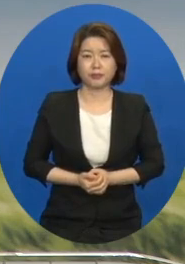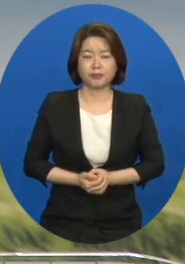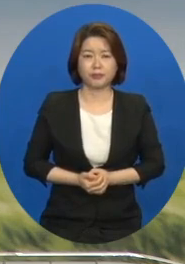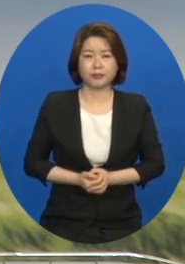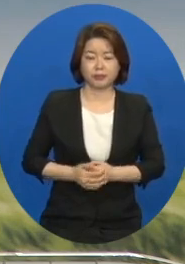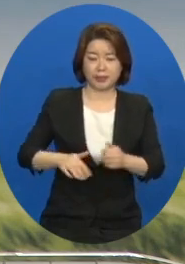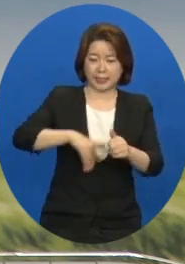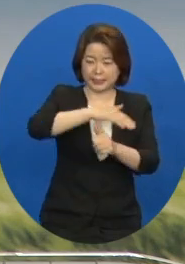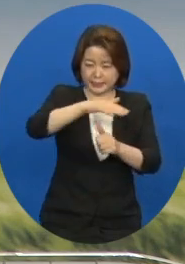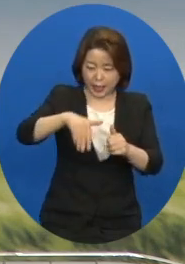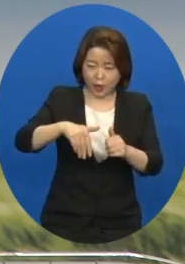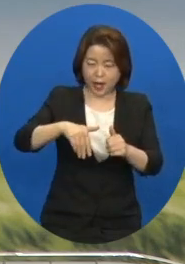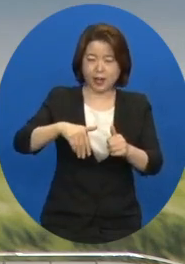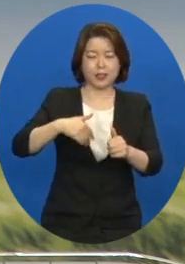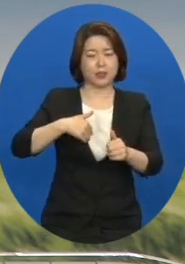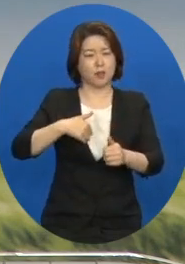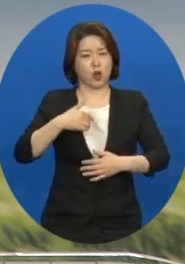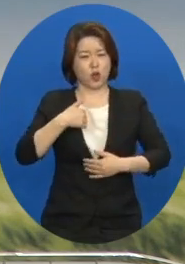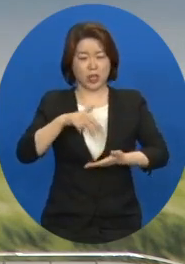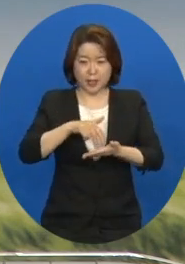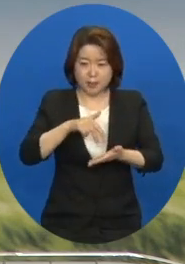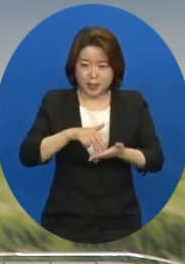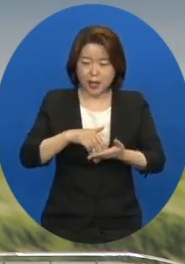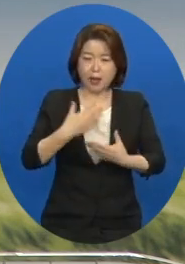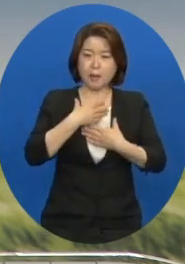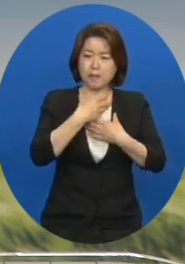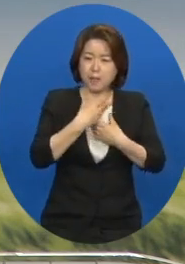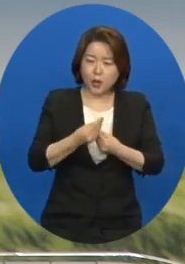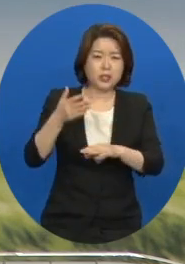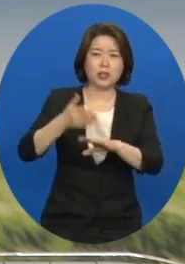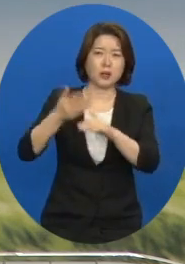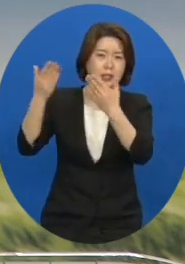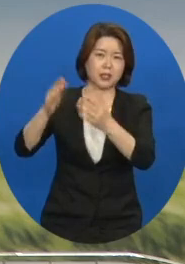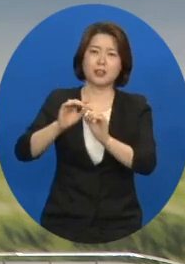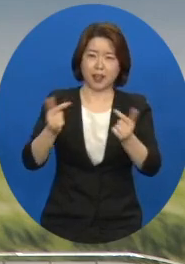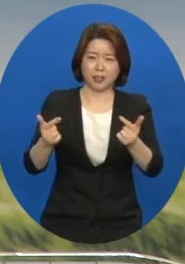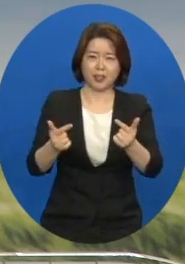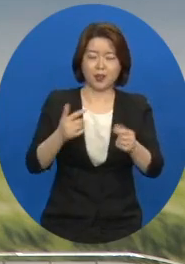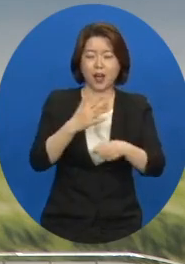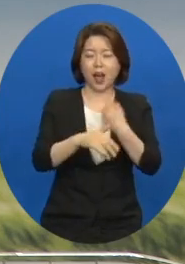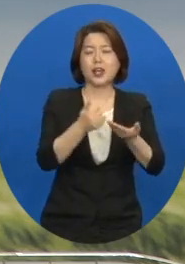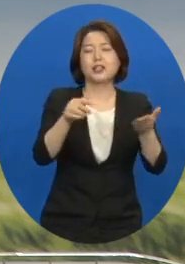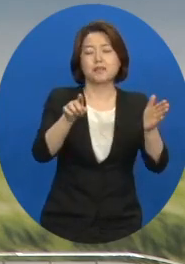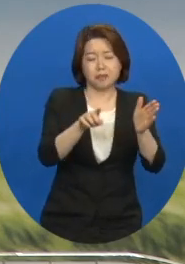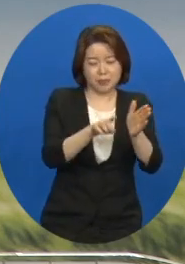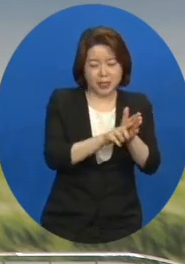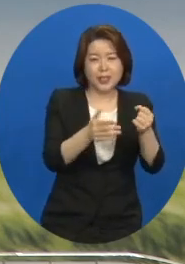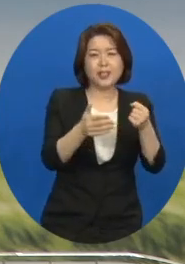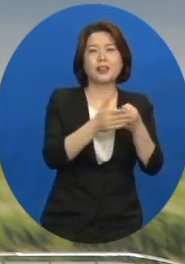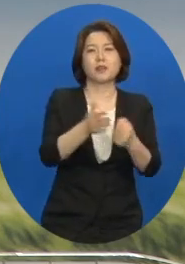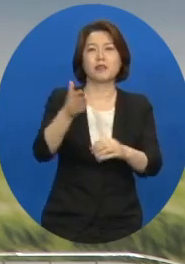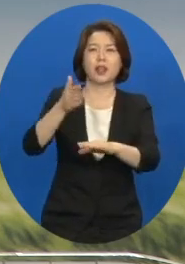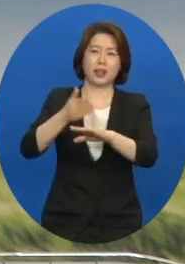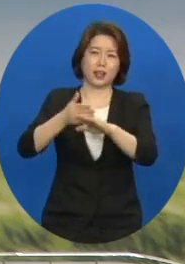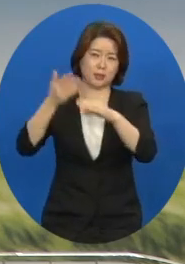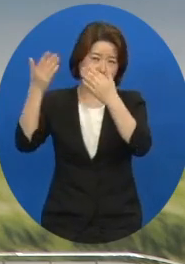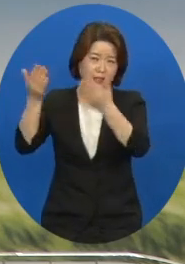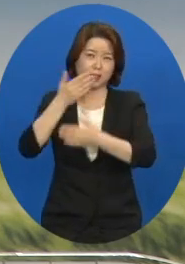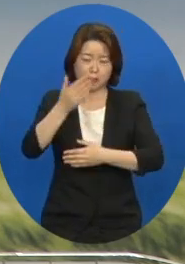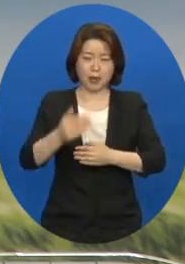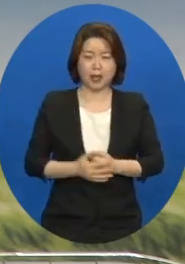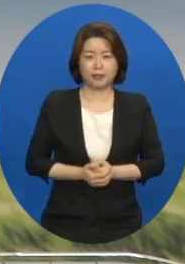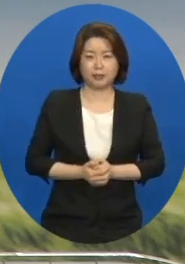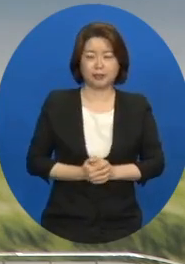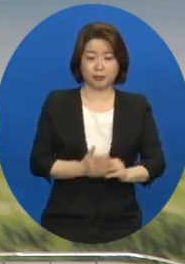형편이 좋고 편해서 감사한 거 아닙니다. 하나님을 믿으니까 감사하는 거예요. 중세시대